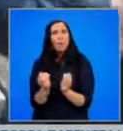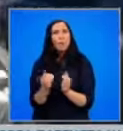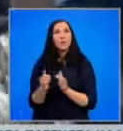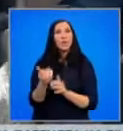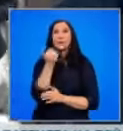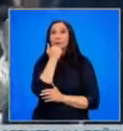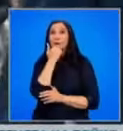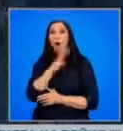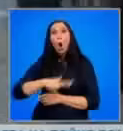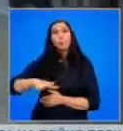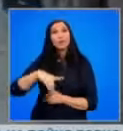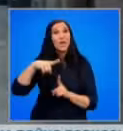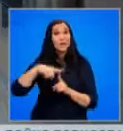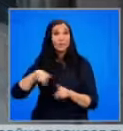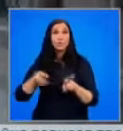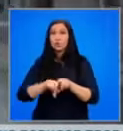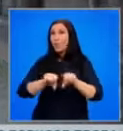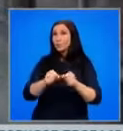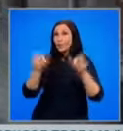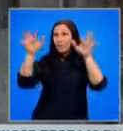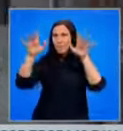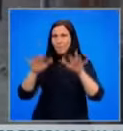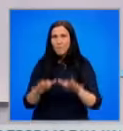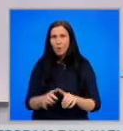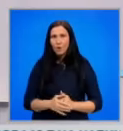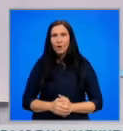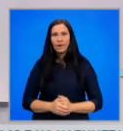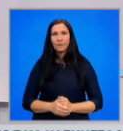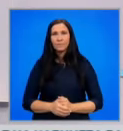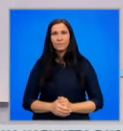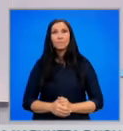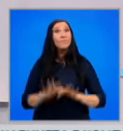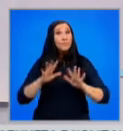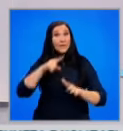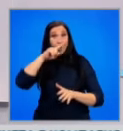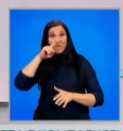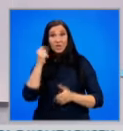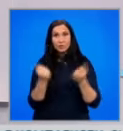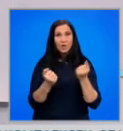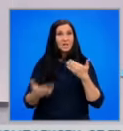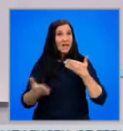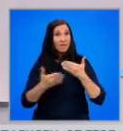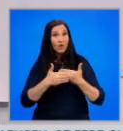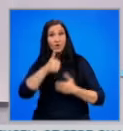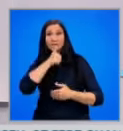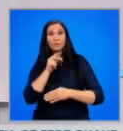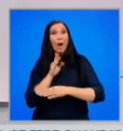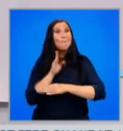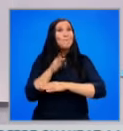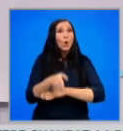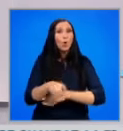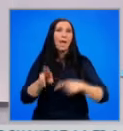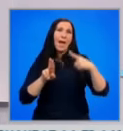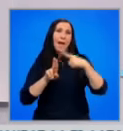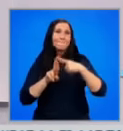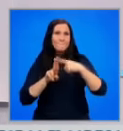места в община Трявна, които също са пострадали от пороя. И нещо важно за шофьорите, затвореният в събота проход Петрохан е